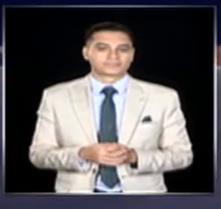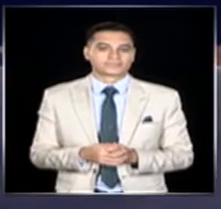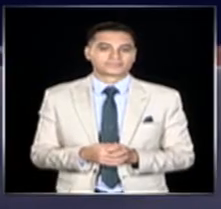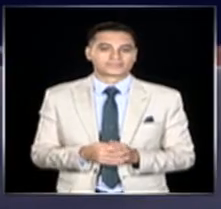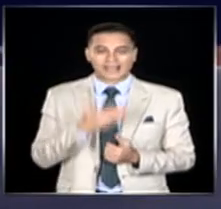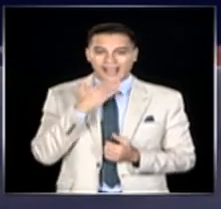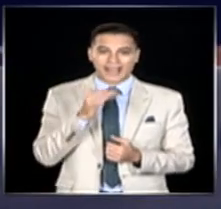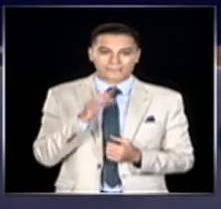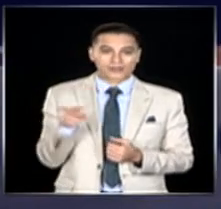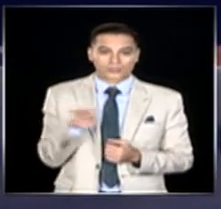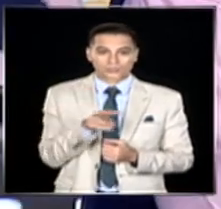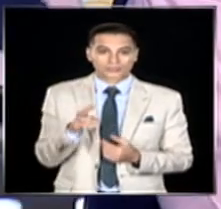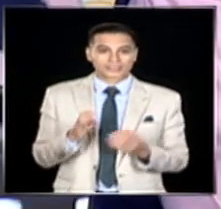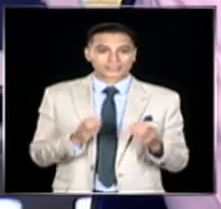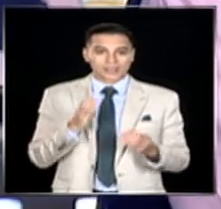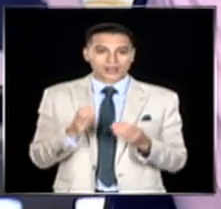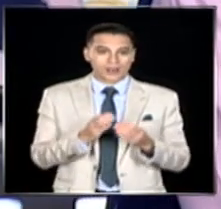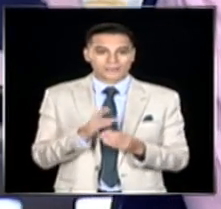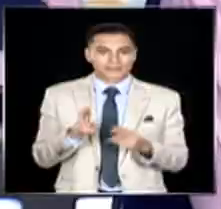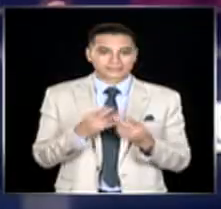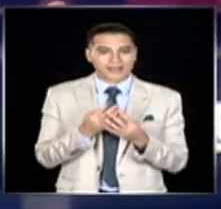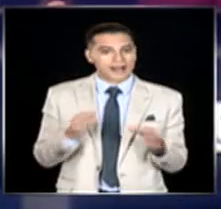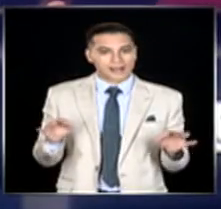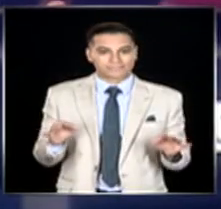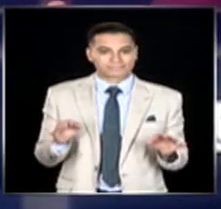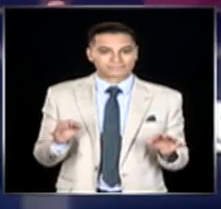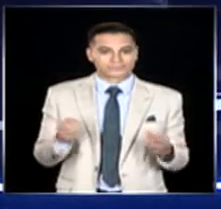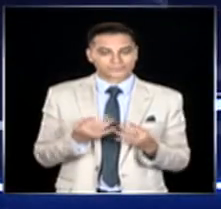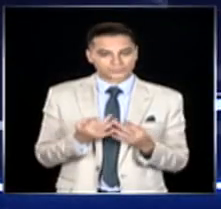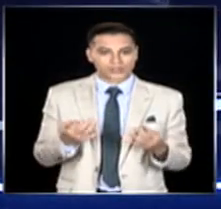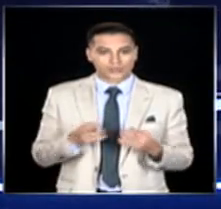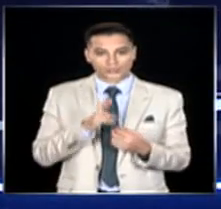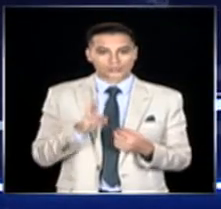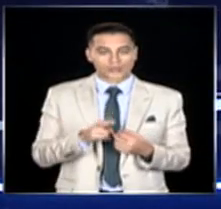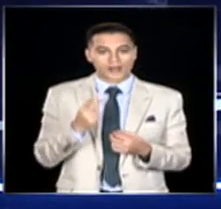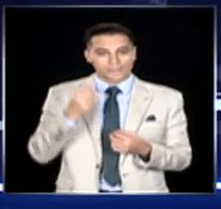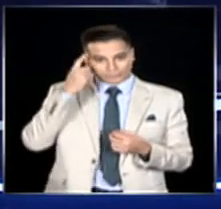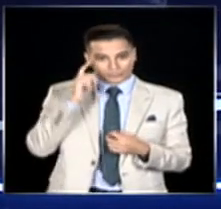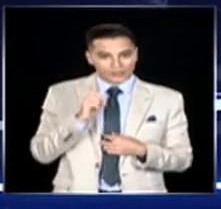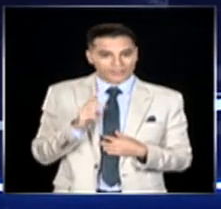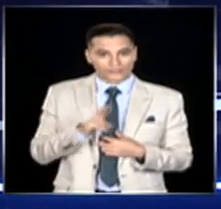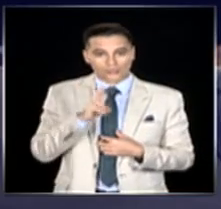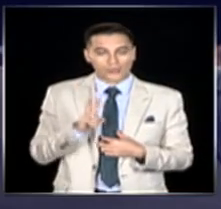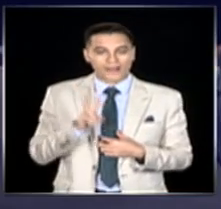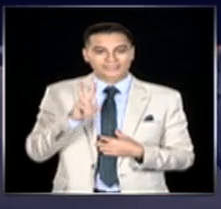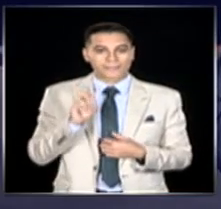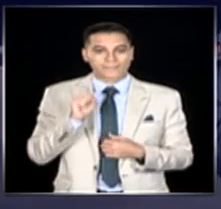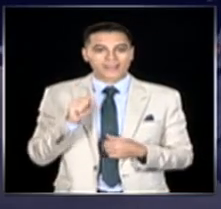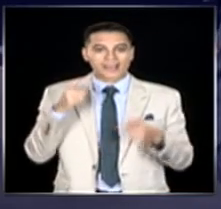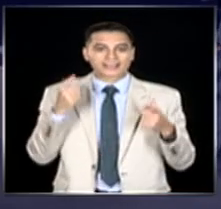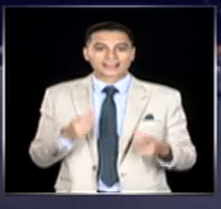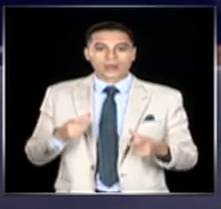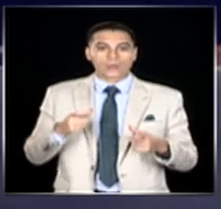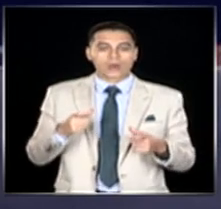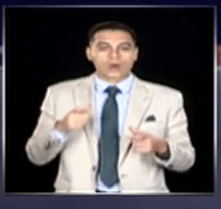اجمل حاجه ان انتوا جاوبتوا معظم الاسئله. الاسئله اللي ما جاوبتش: السؤال السابع، في اي دوله